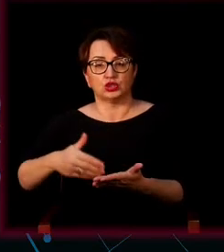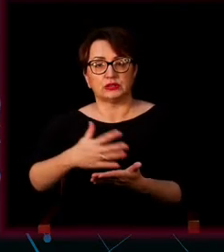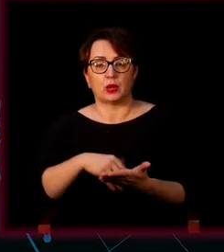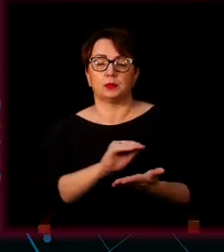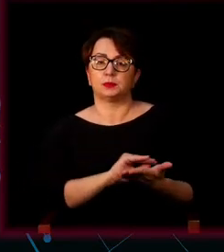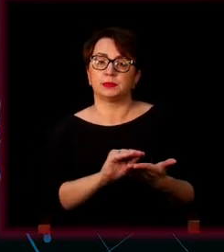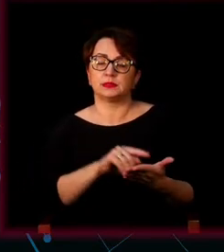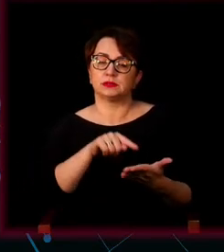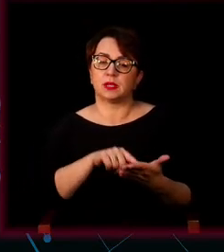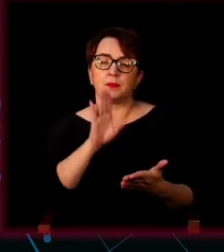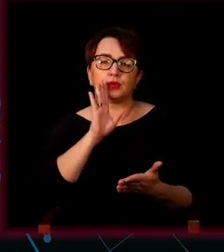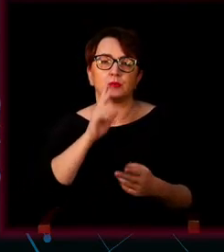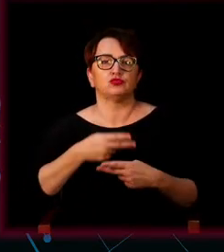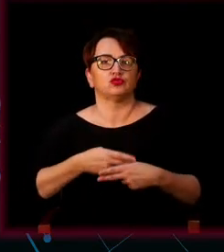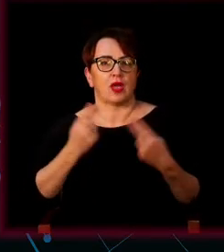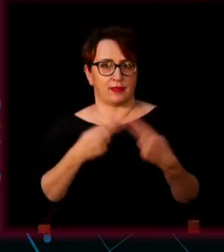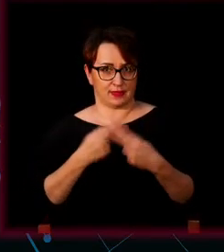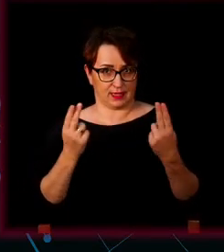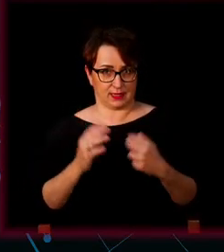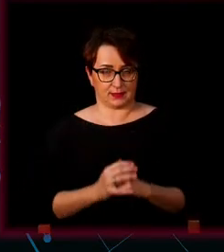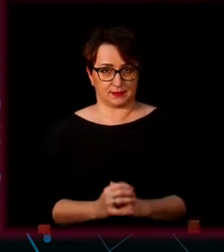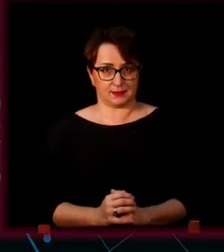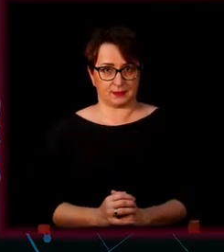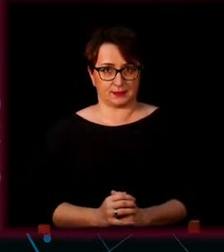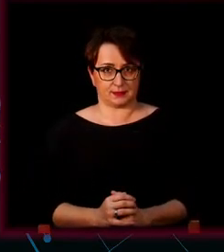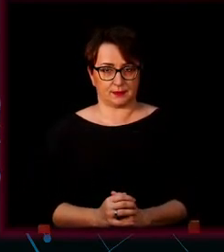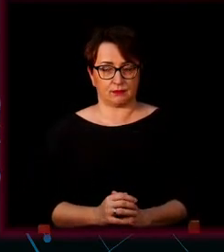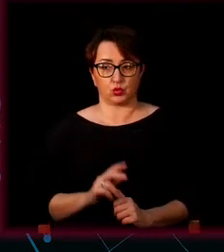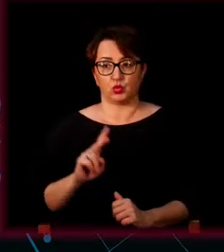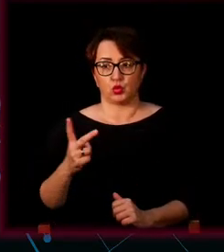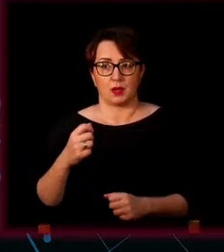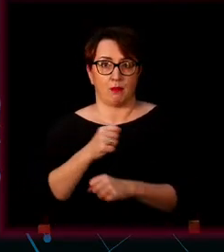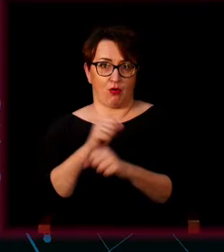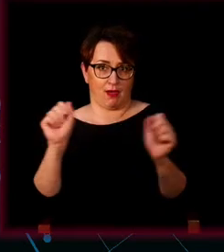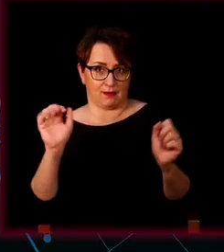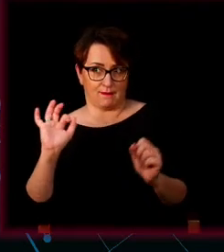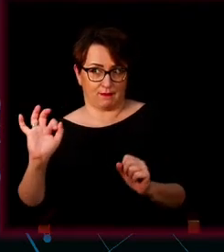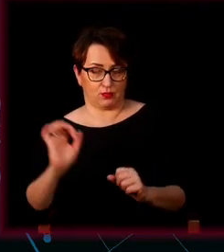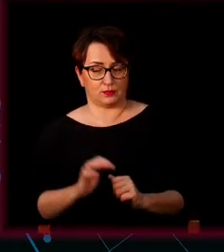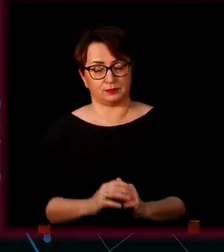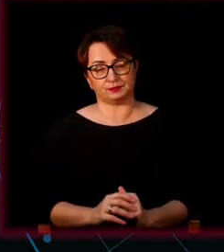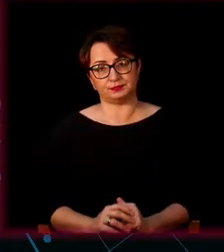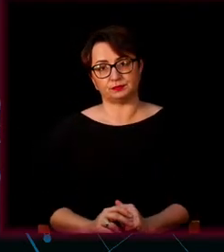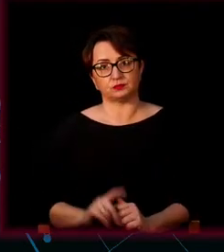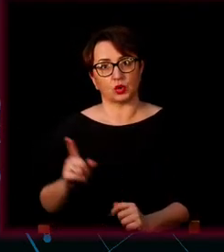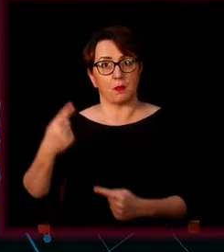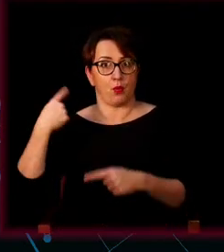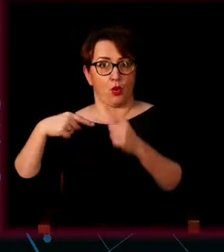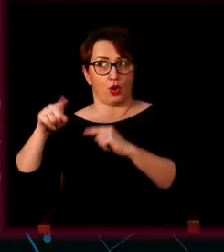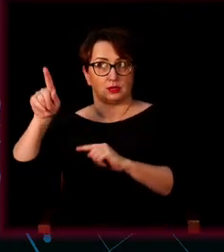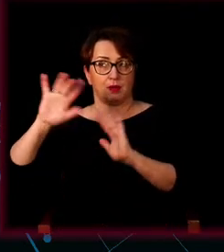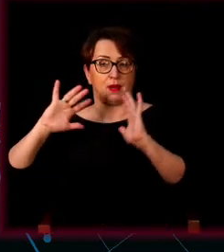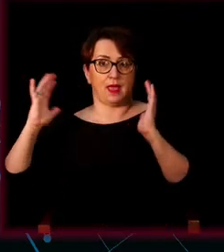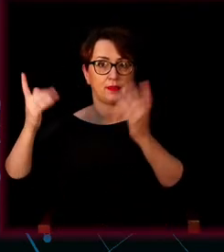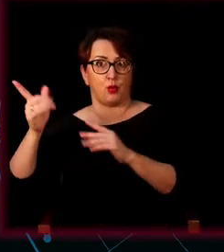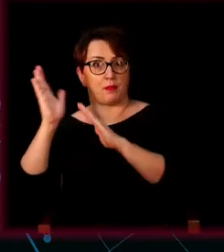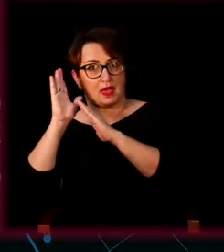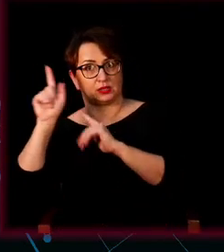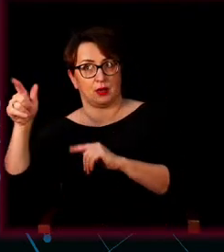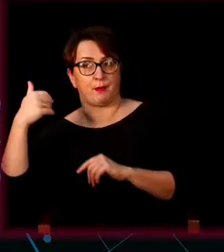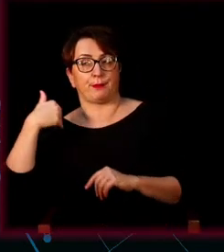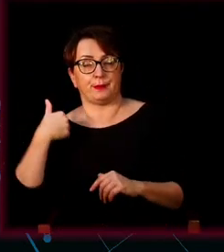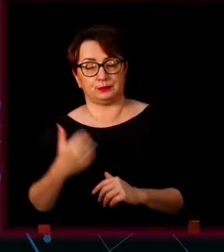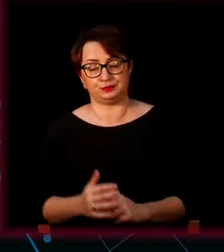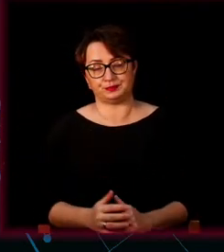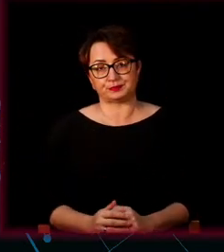są pisane, które są jakby dziennikami drugiego z bohaterów, który pochodzi z tej planety, jest mieszkańcem tej